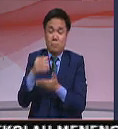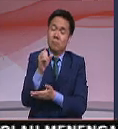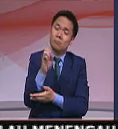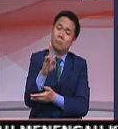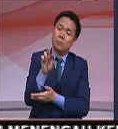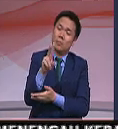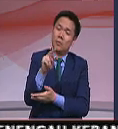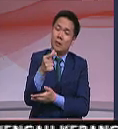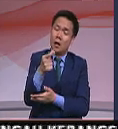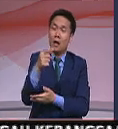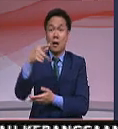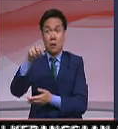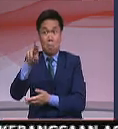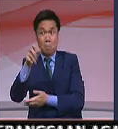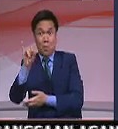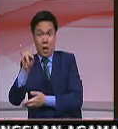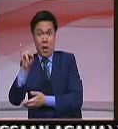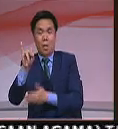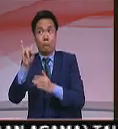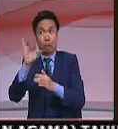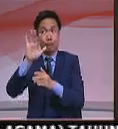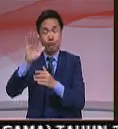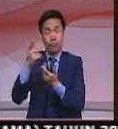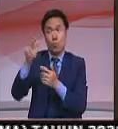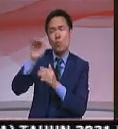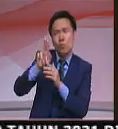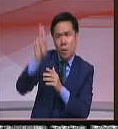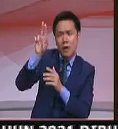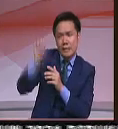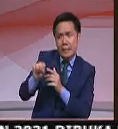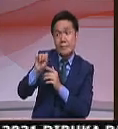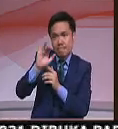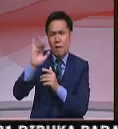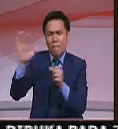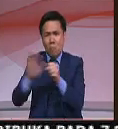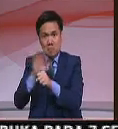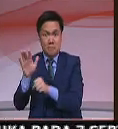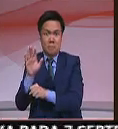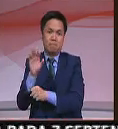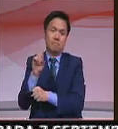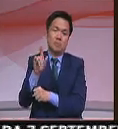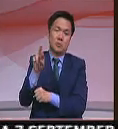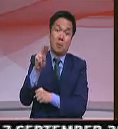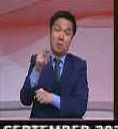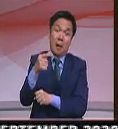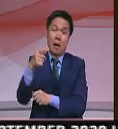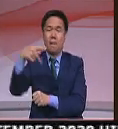perai tengah, termasuk juga seberang perai selatan. Kesemua suspek di reman seminggu.